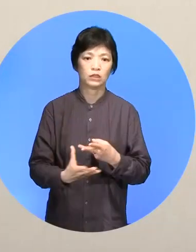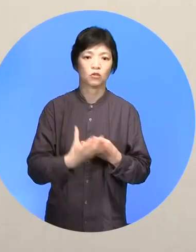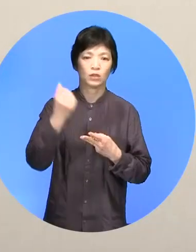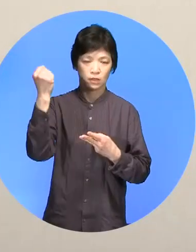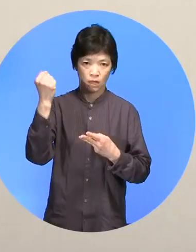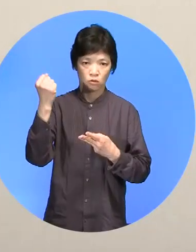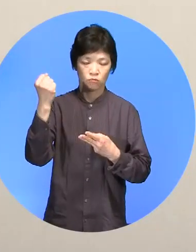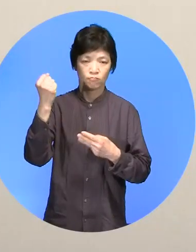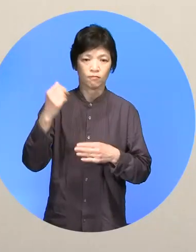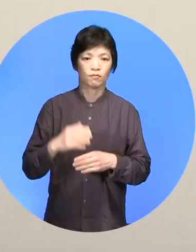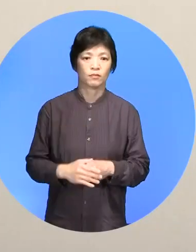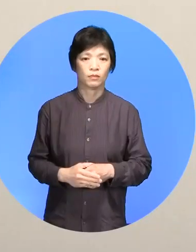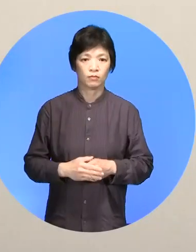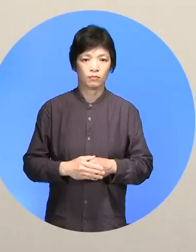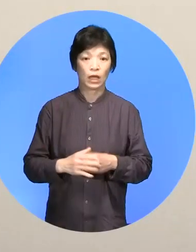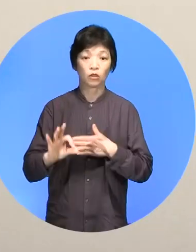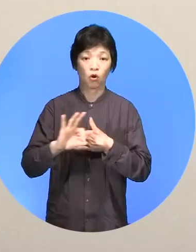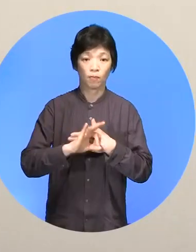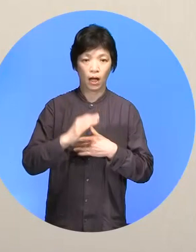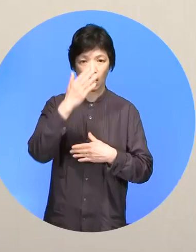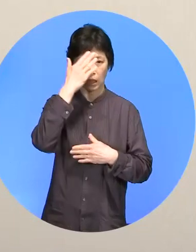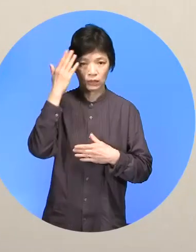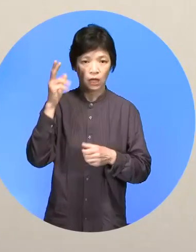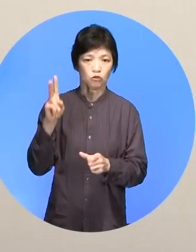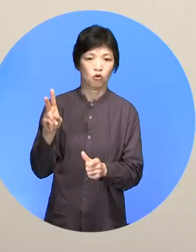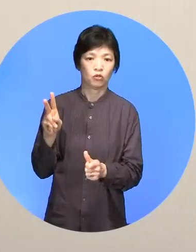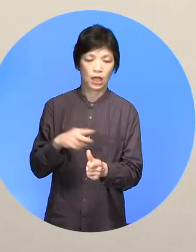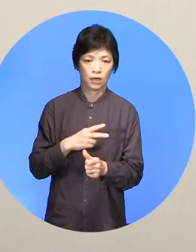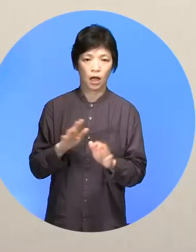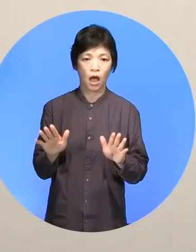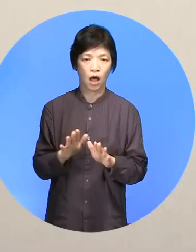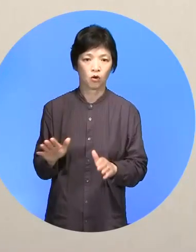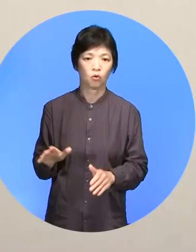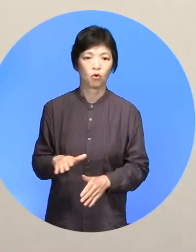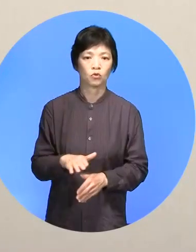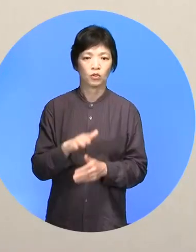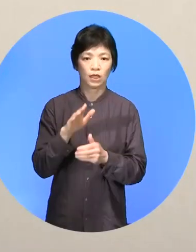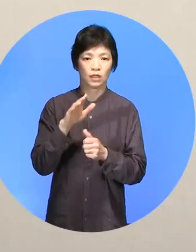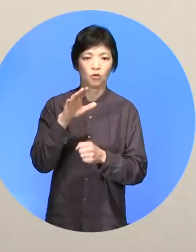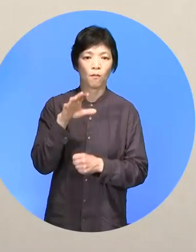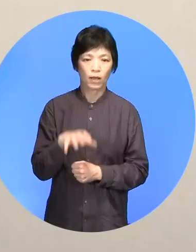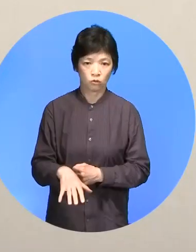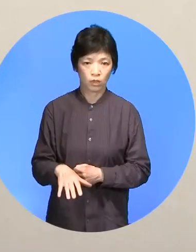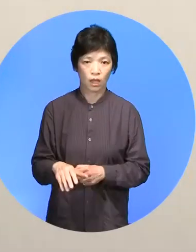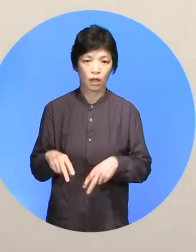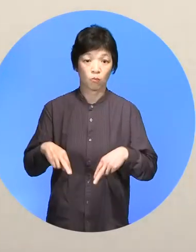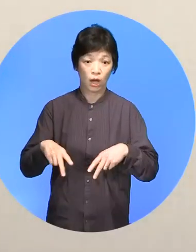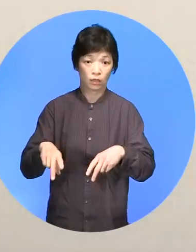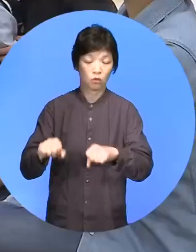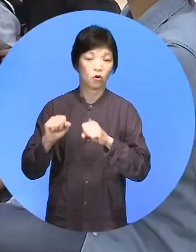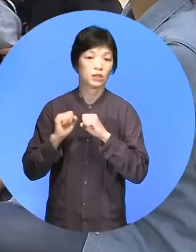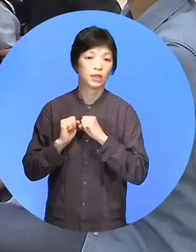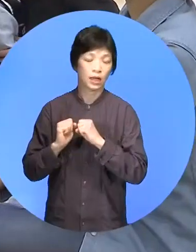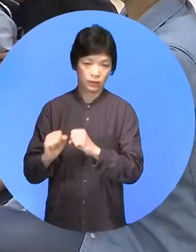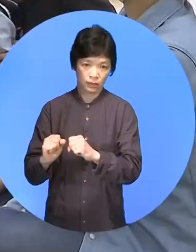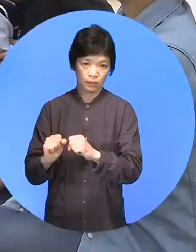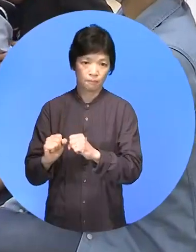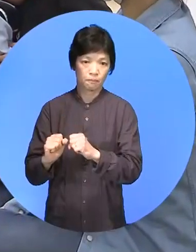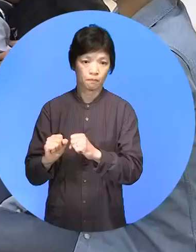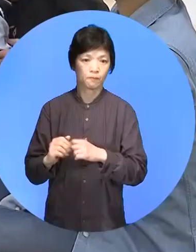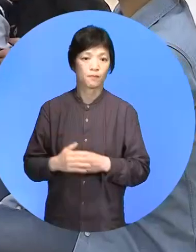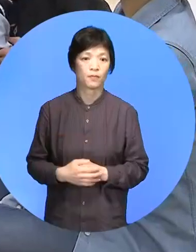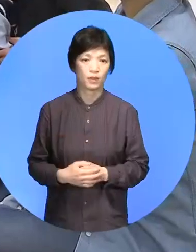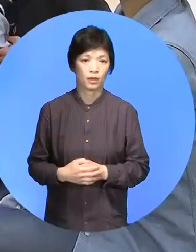ですね、青少年が子育てのびのび子育てプラザでボランティアをしたいというようなことでボランティア活動をやっていったりとかですね、あ